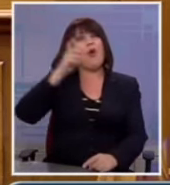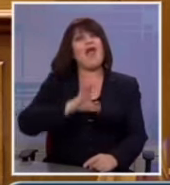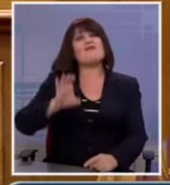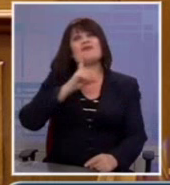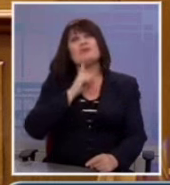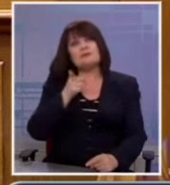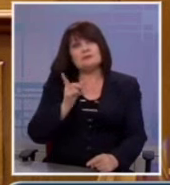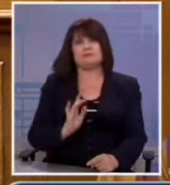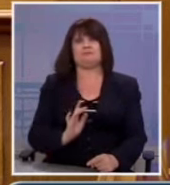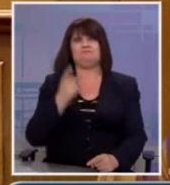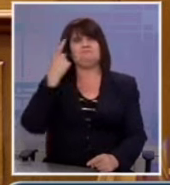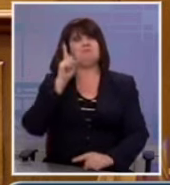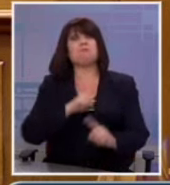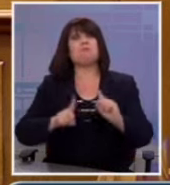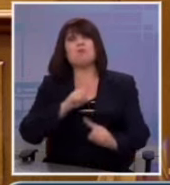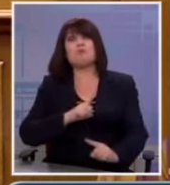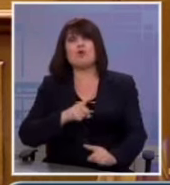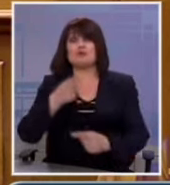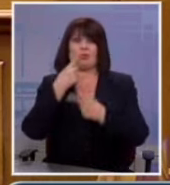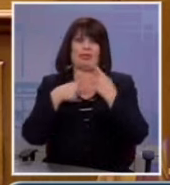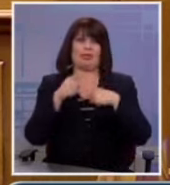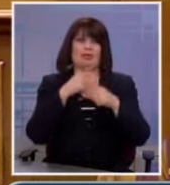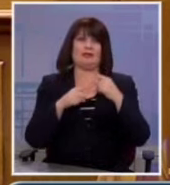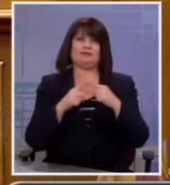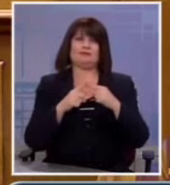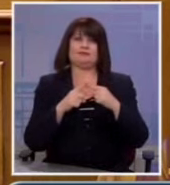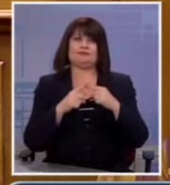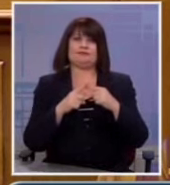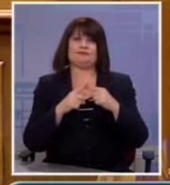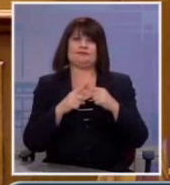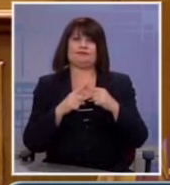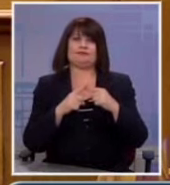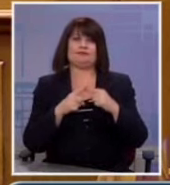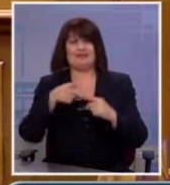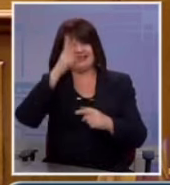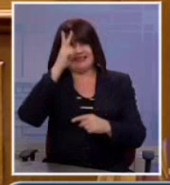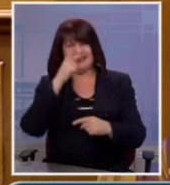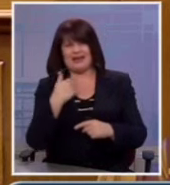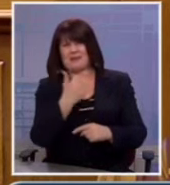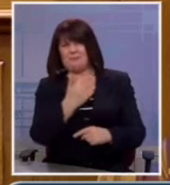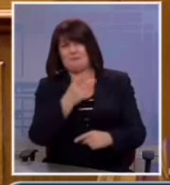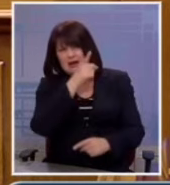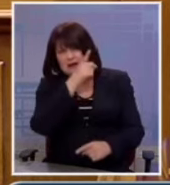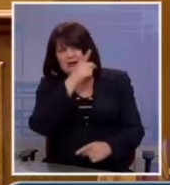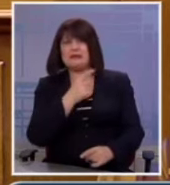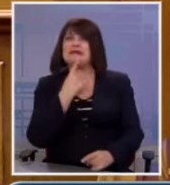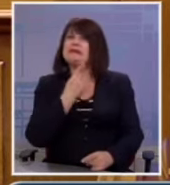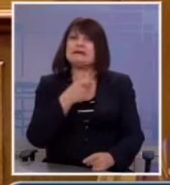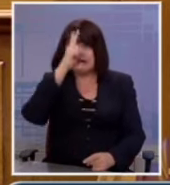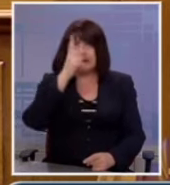Ευρώπη. Δεν ξέρω ποιος δίνει δικαιολογίες σε ακραίους γερμανικούς κύκλους, οι